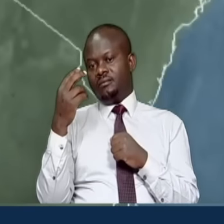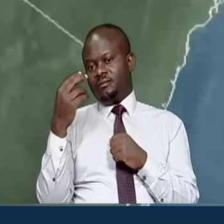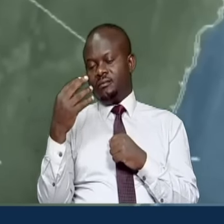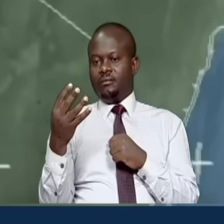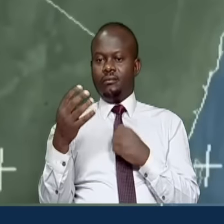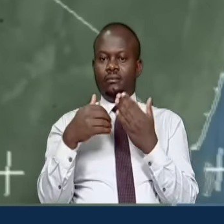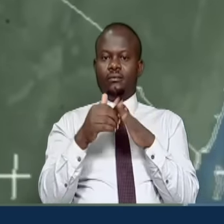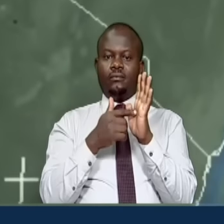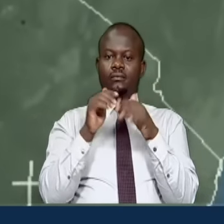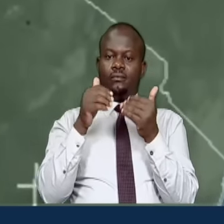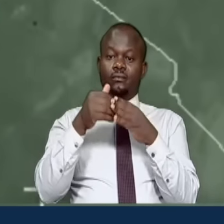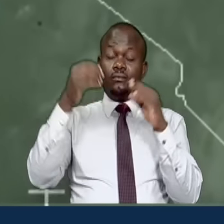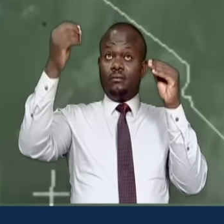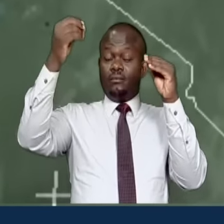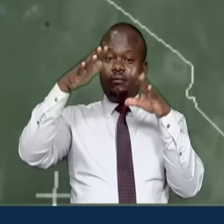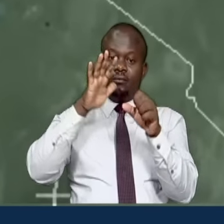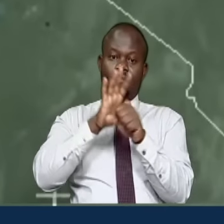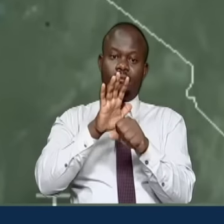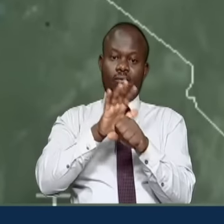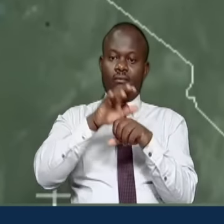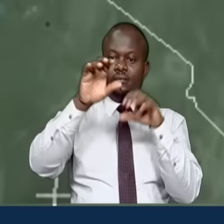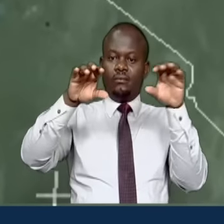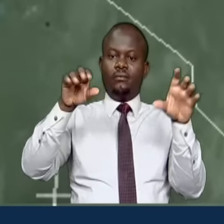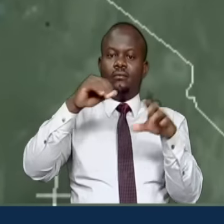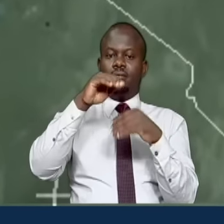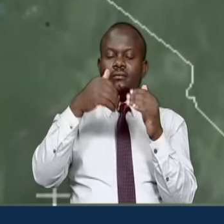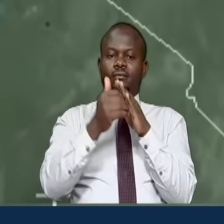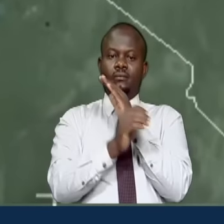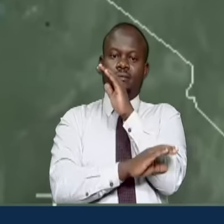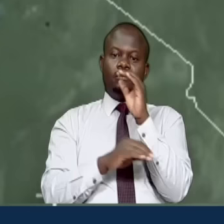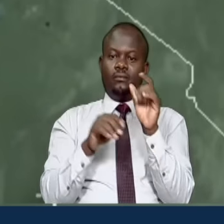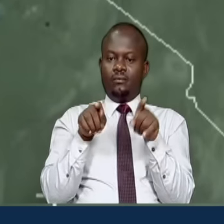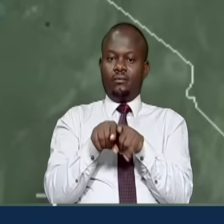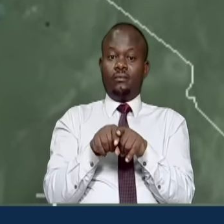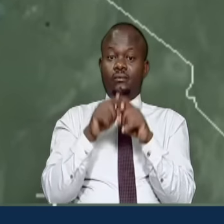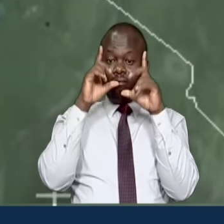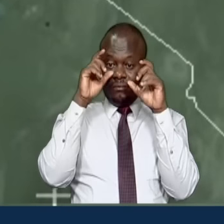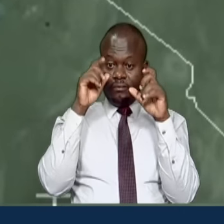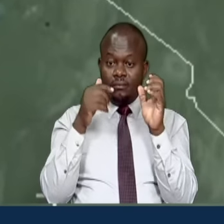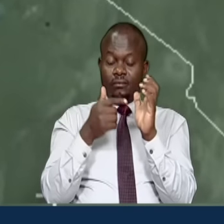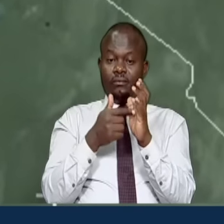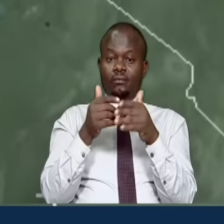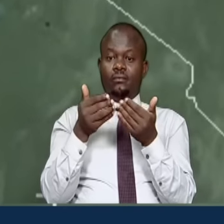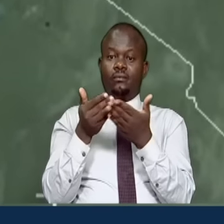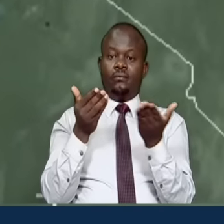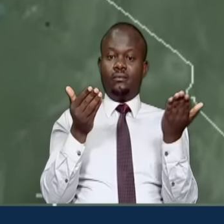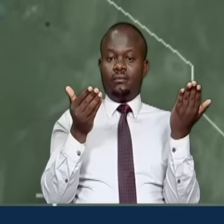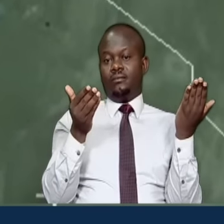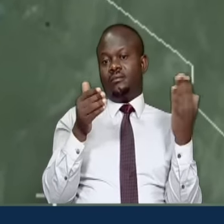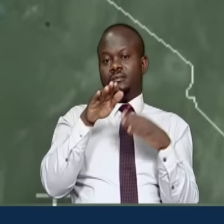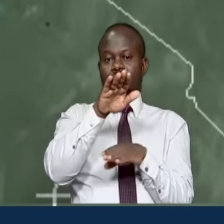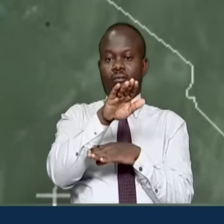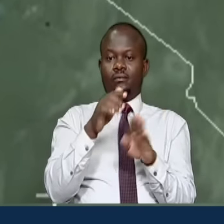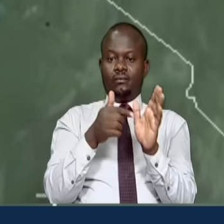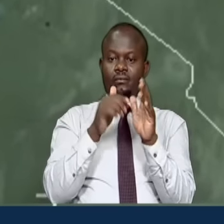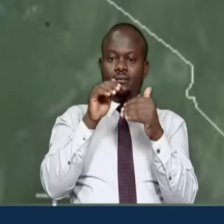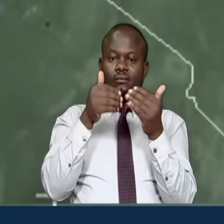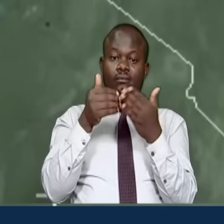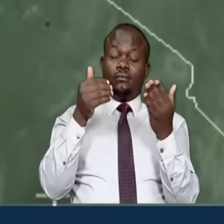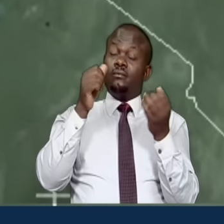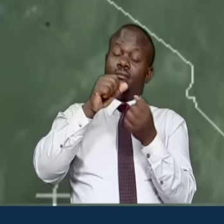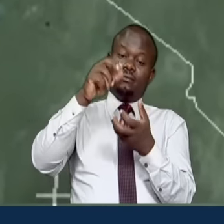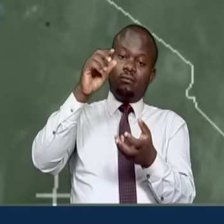2024 cyaranzwe n'izuba ryari ryiganje mu bice byose by'igihugu, nk'uko ifoto yafashwe n'icyogajuru ku masaha yo kuyicamunsi igaragaza ko ibicu